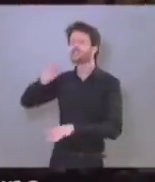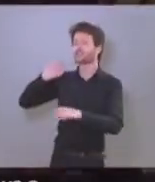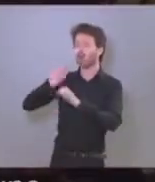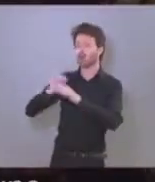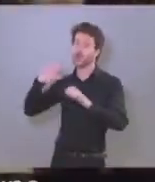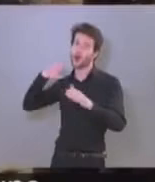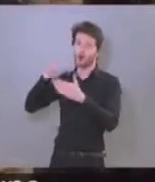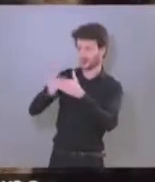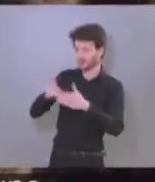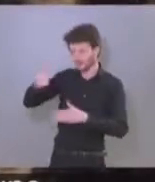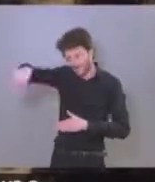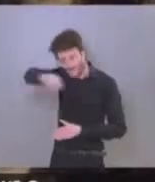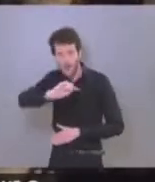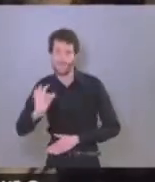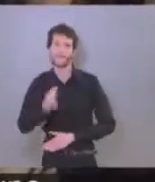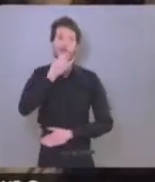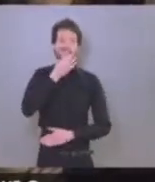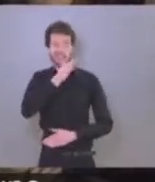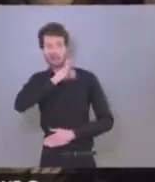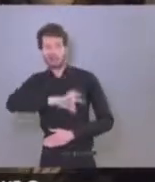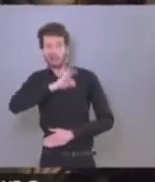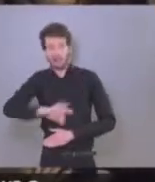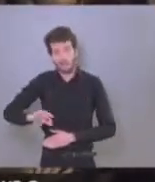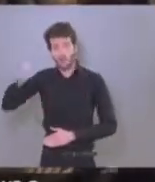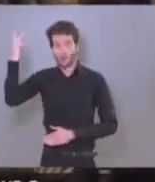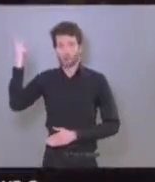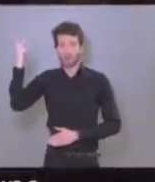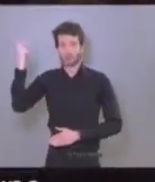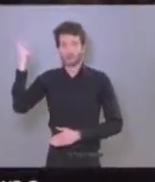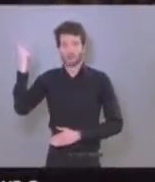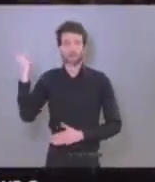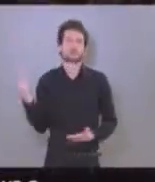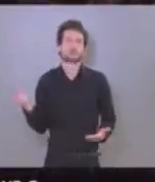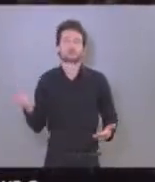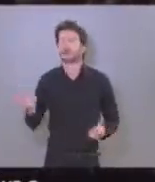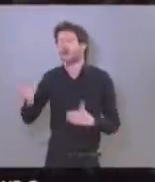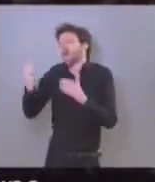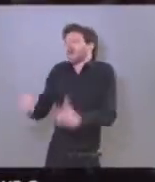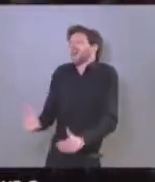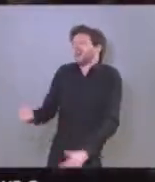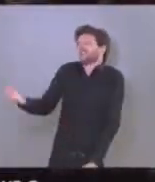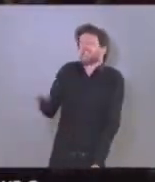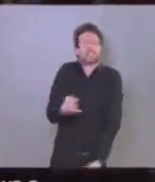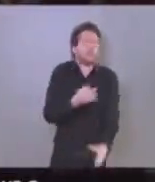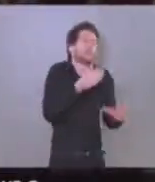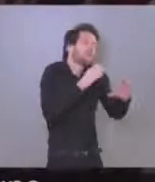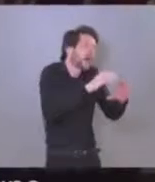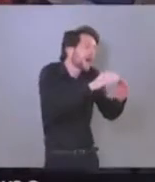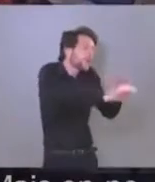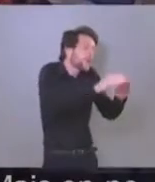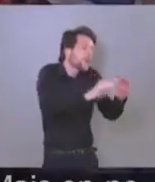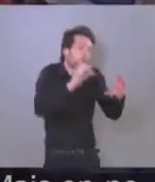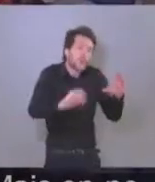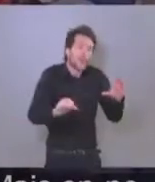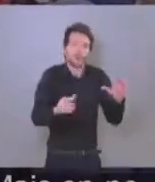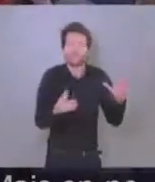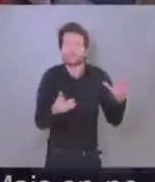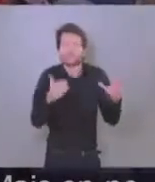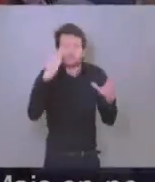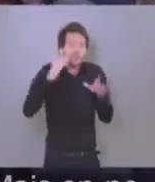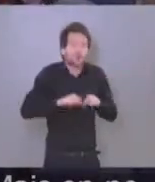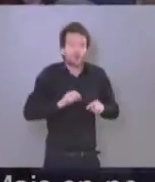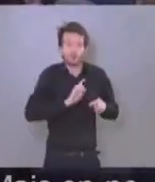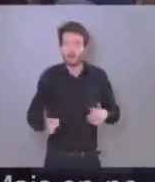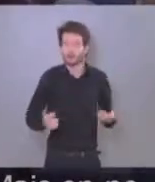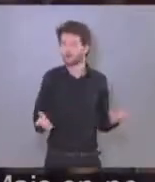part. Arrêtez de nous dire qu'on ne peut pas répartir plus que ce qu'on produit. Personne